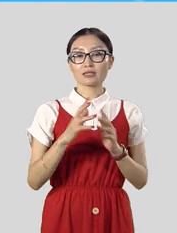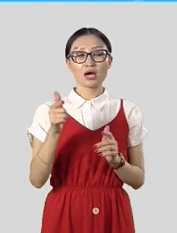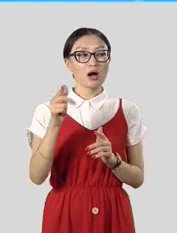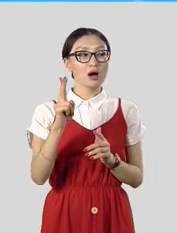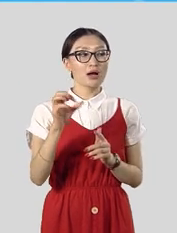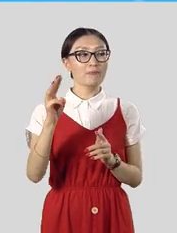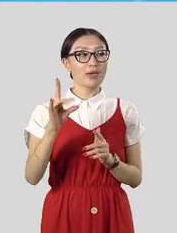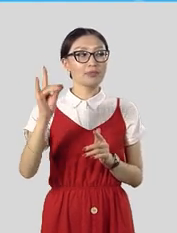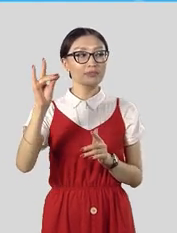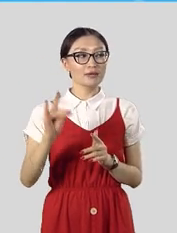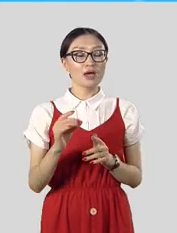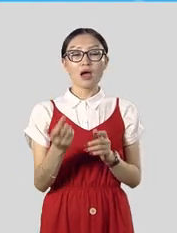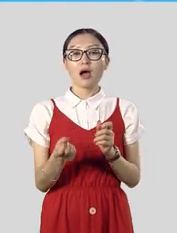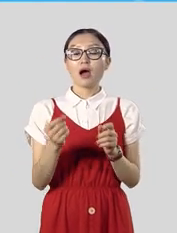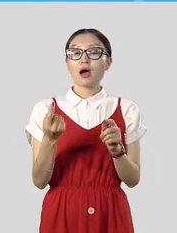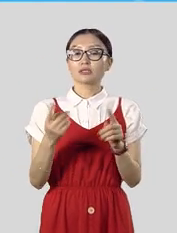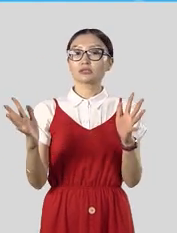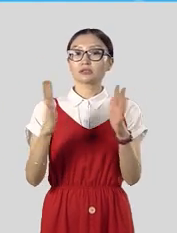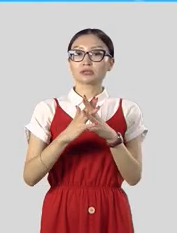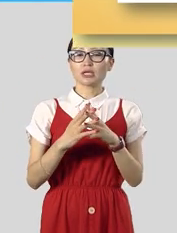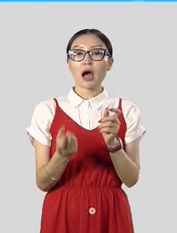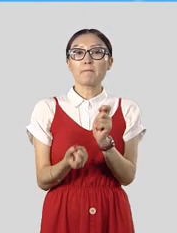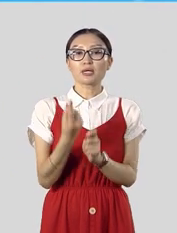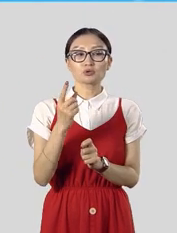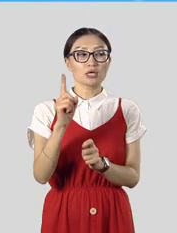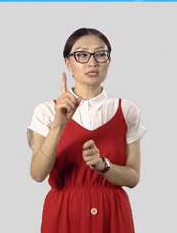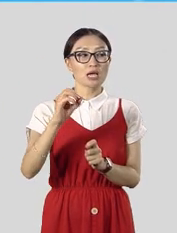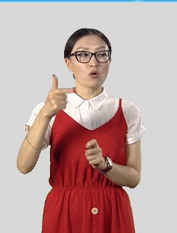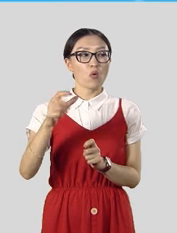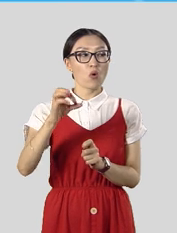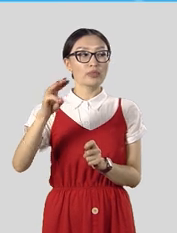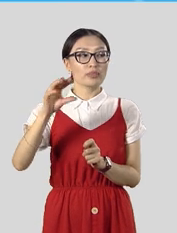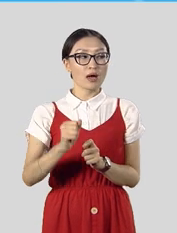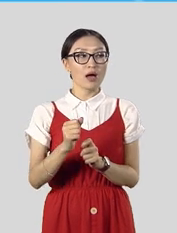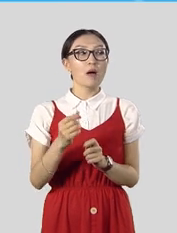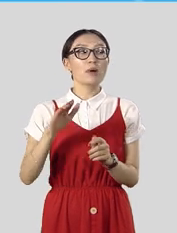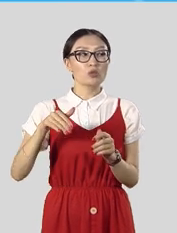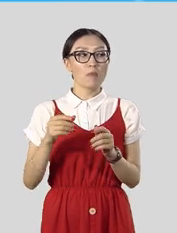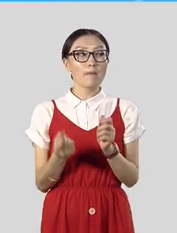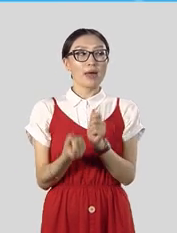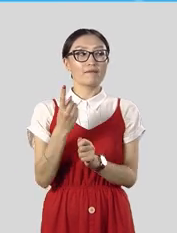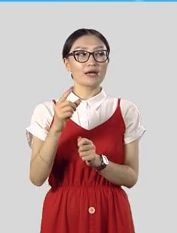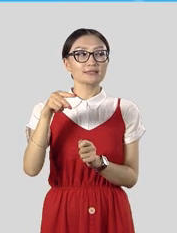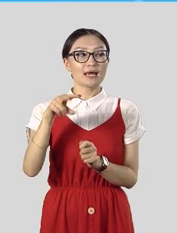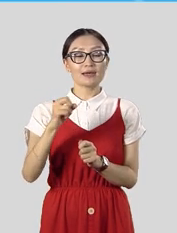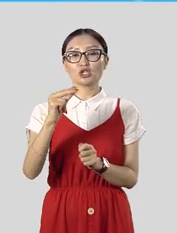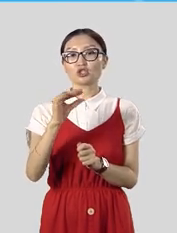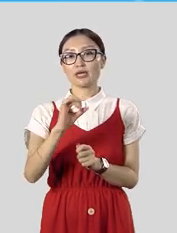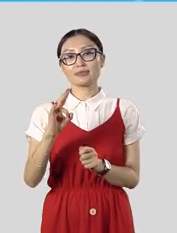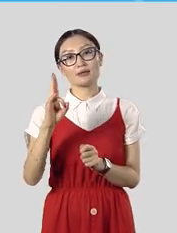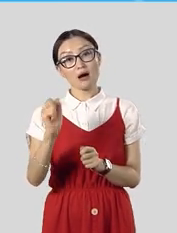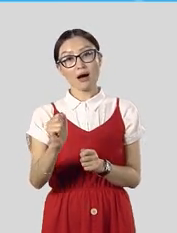результате оплодотворения образуется зигота. Затем появляется личинка – планула.